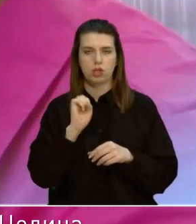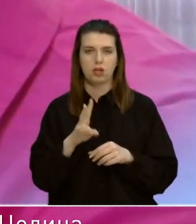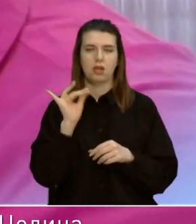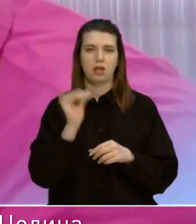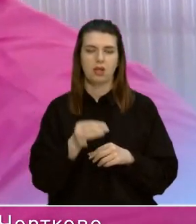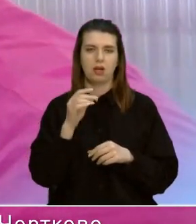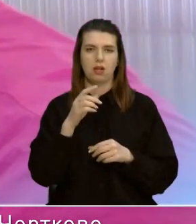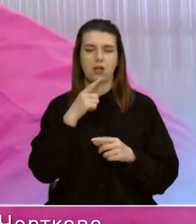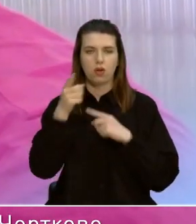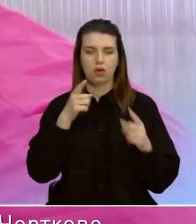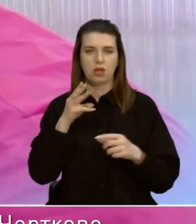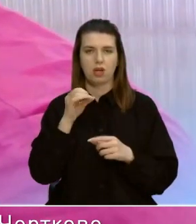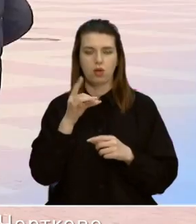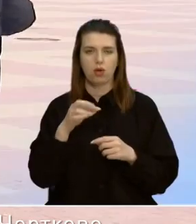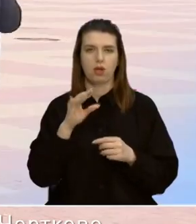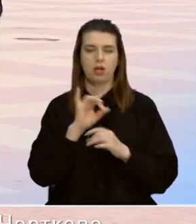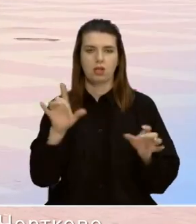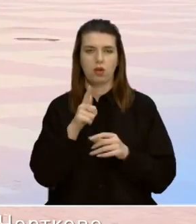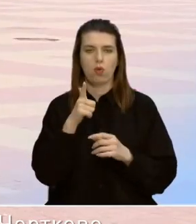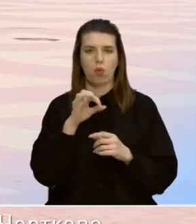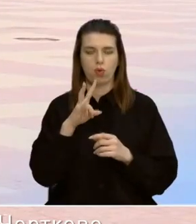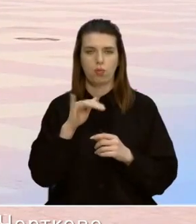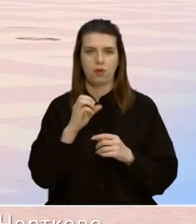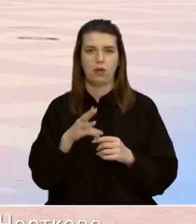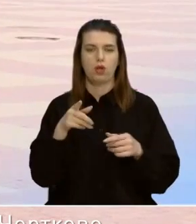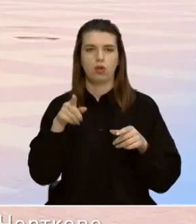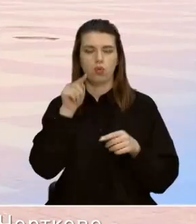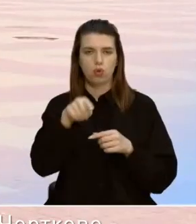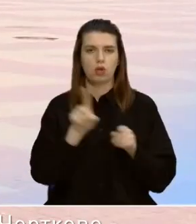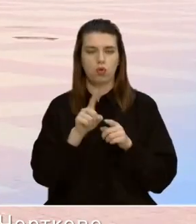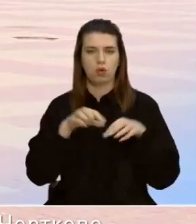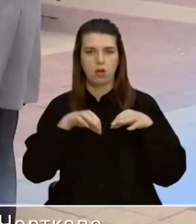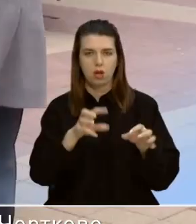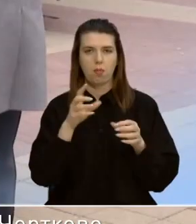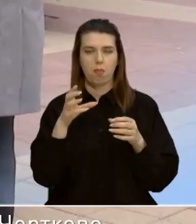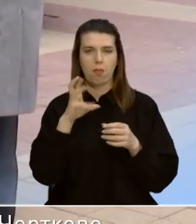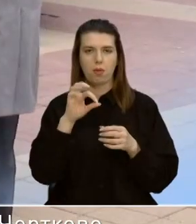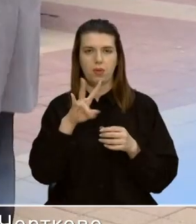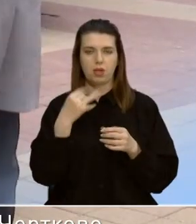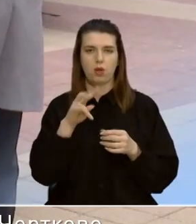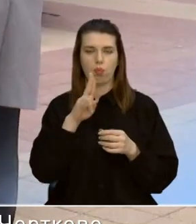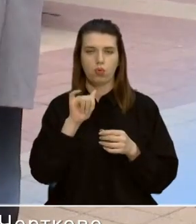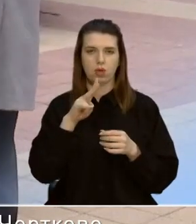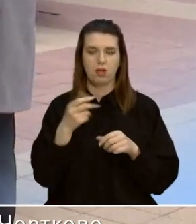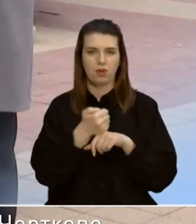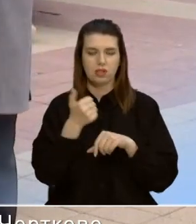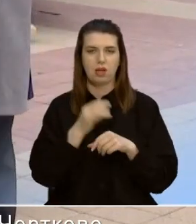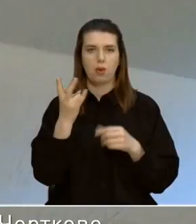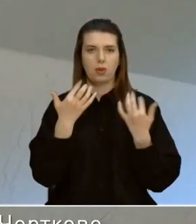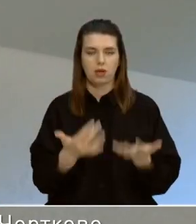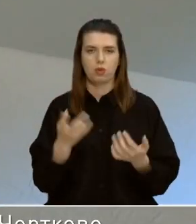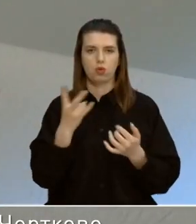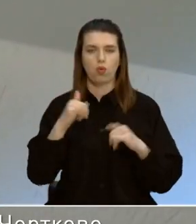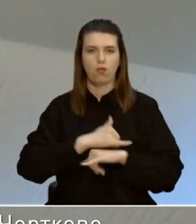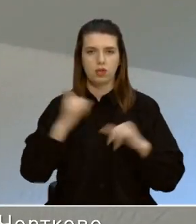том числе в отдаленных территориях, подчеркивает Василий Голубев. Туда должны доехать мобильные пункты вакцинации. Если есть потребность,